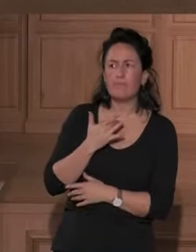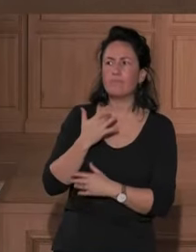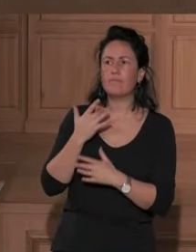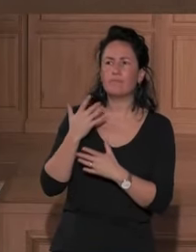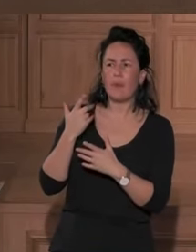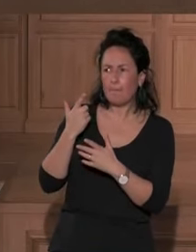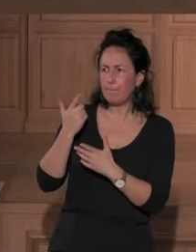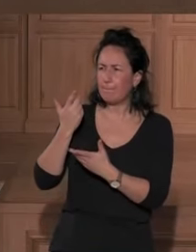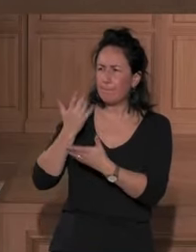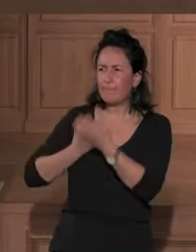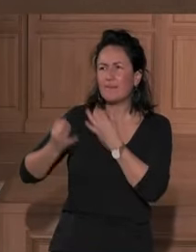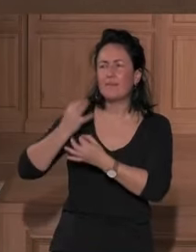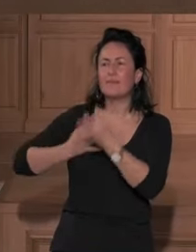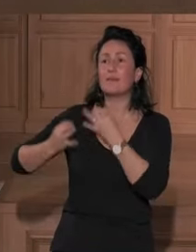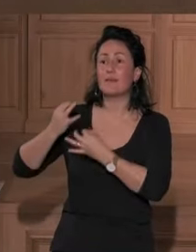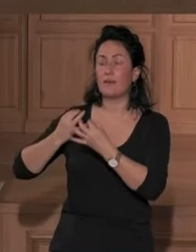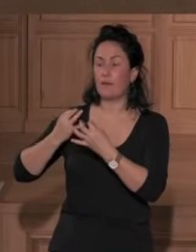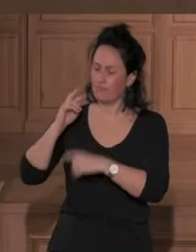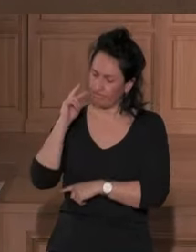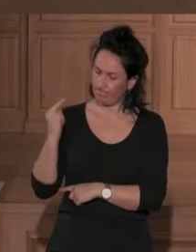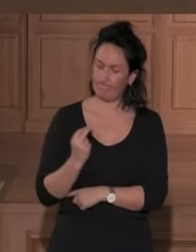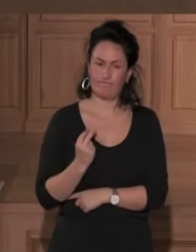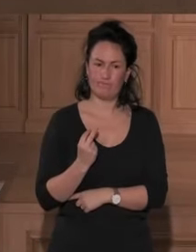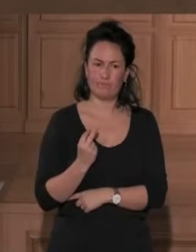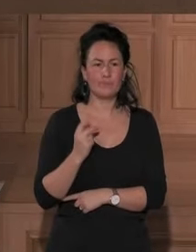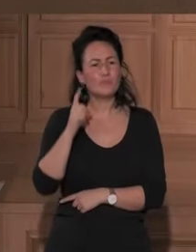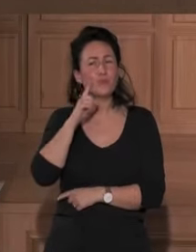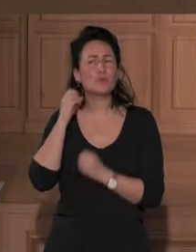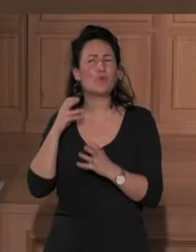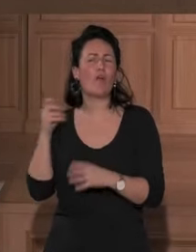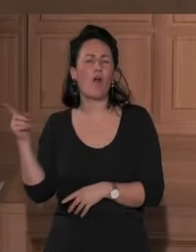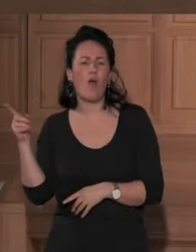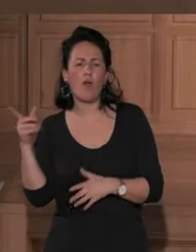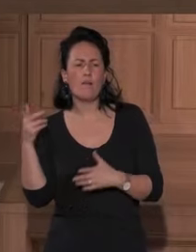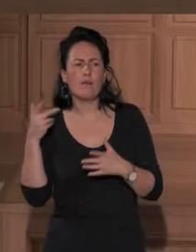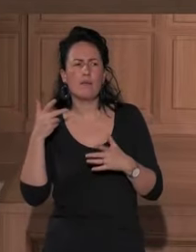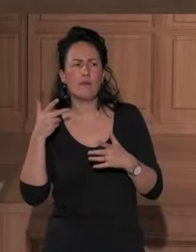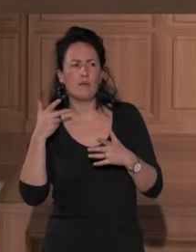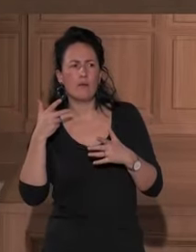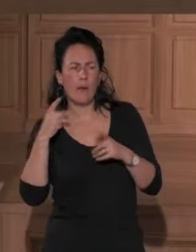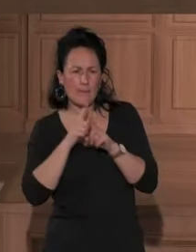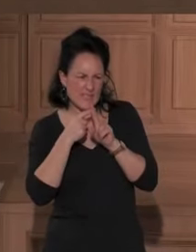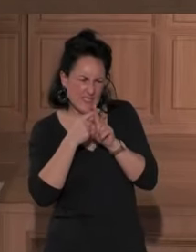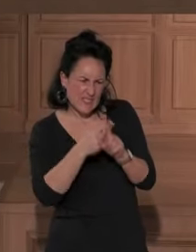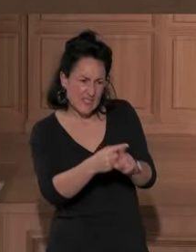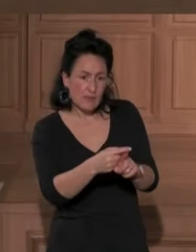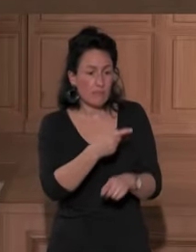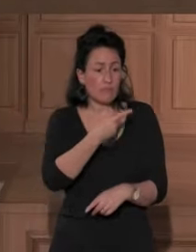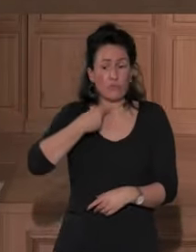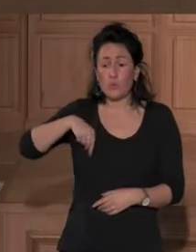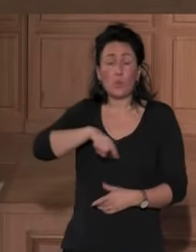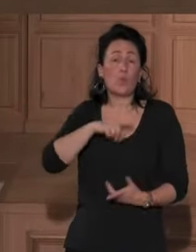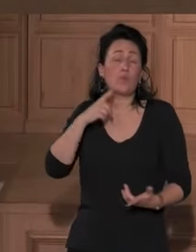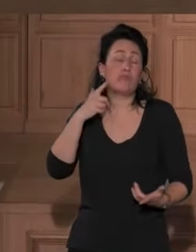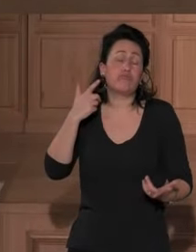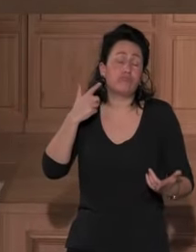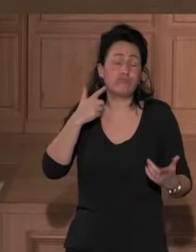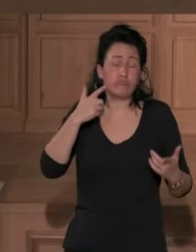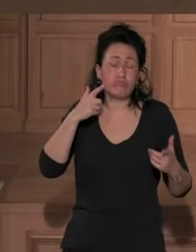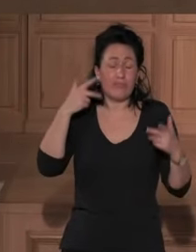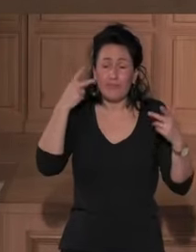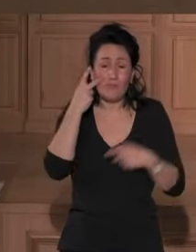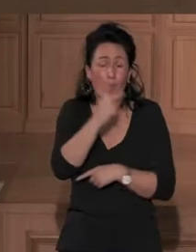personnes. Parce qu'en même temps, ils ciblent souvent là où vous, de l'intérieur, vous ne pouvez pas. Et on nous a dit, oui, c'est